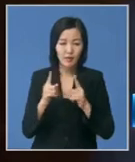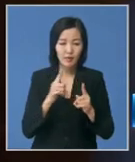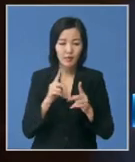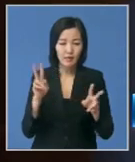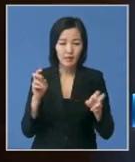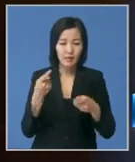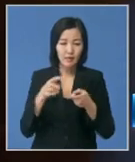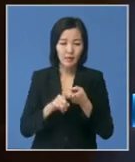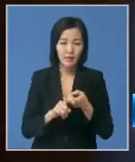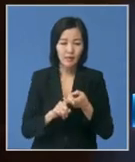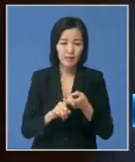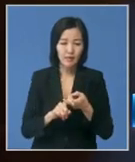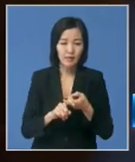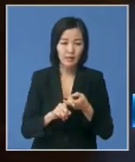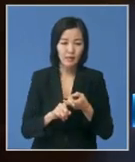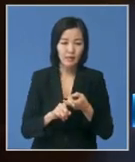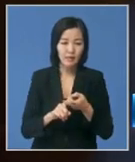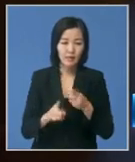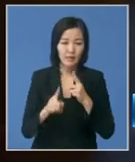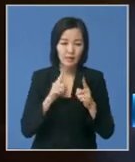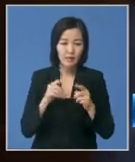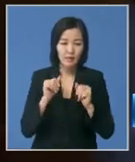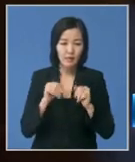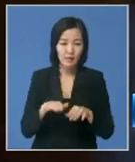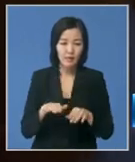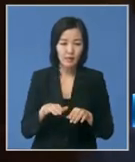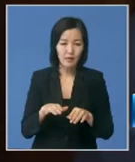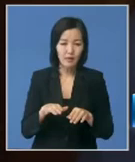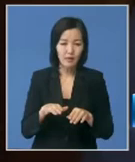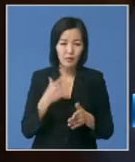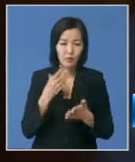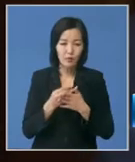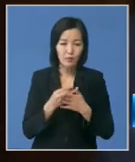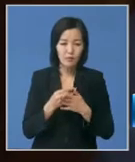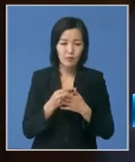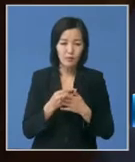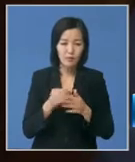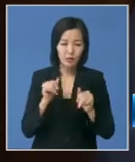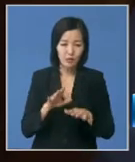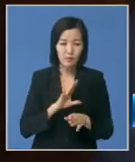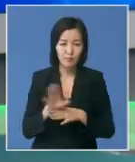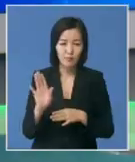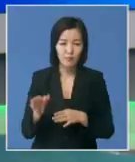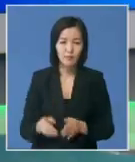байланысты біз парламентке, басқа да құзырлы органдарға өзіміздің шешімімізді жібереміз.